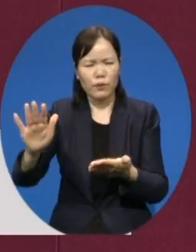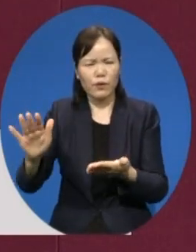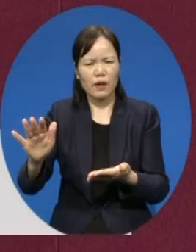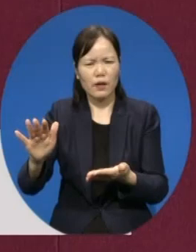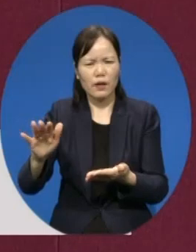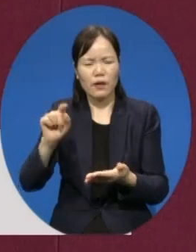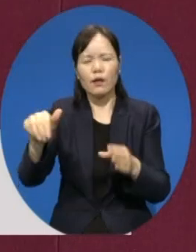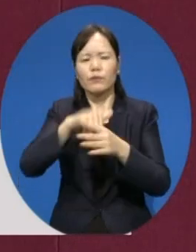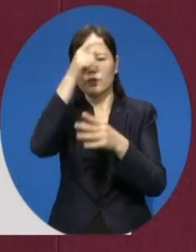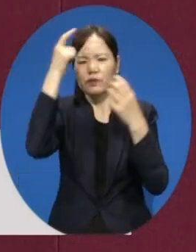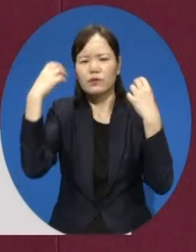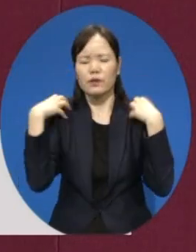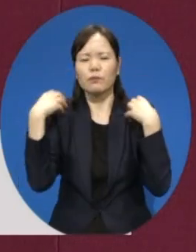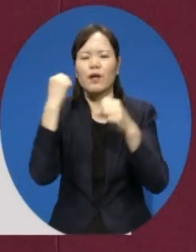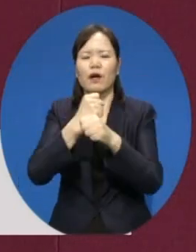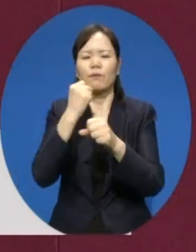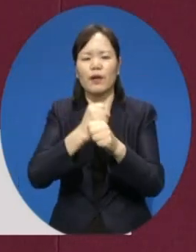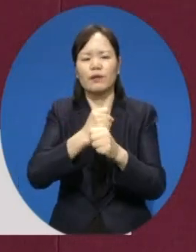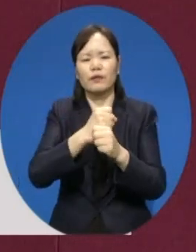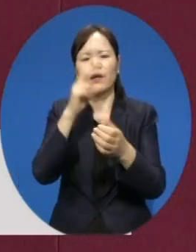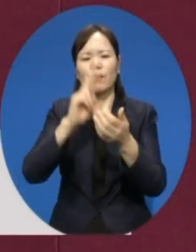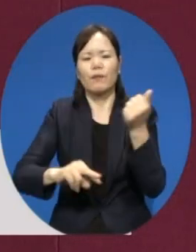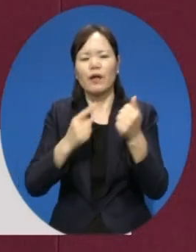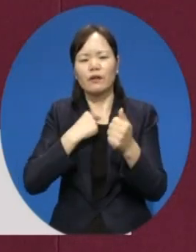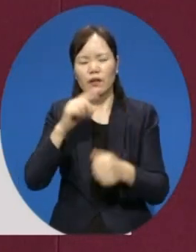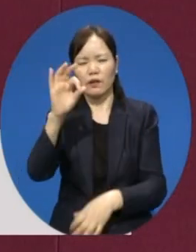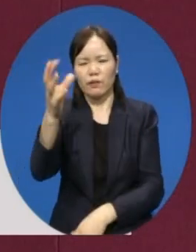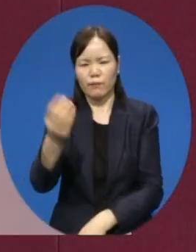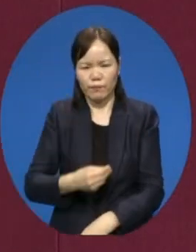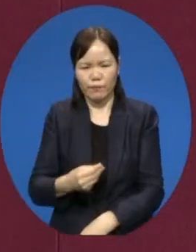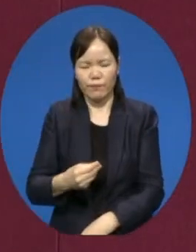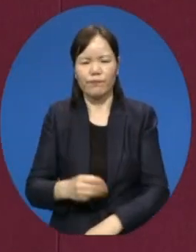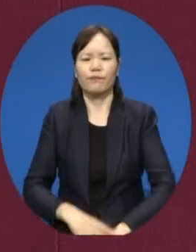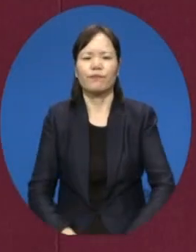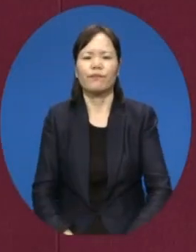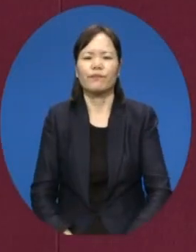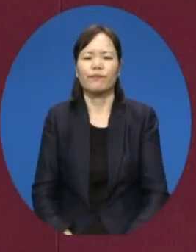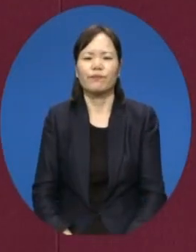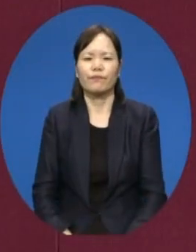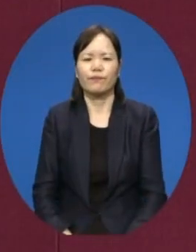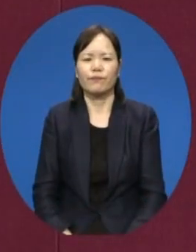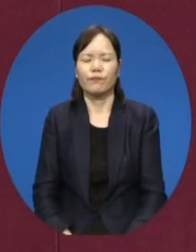정부가 만들어 팔던 빚더미 3단 콤보 세트입니다.